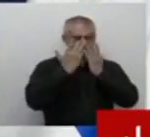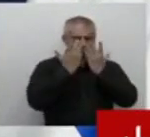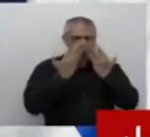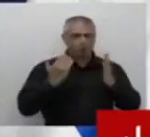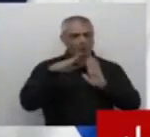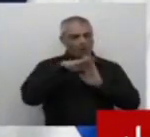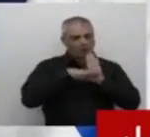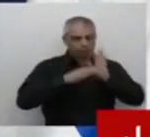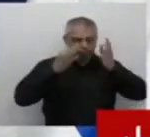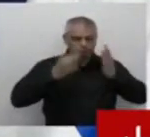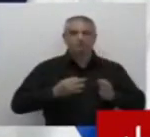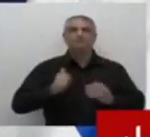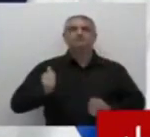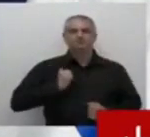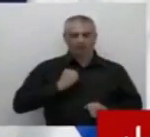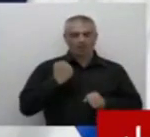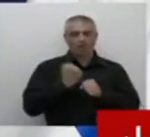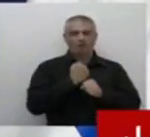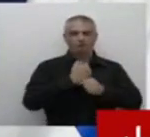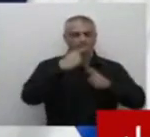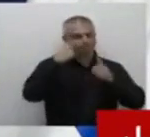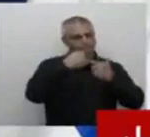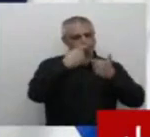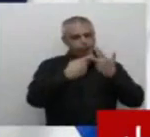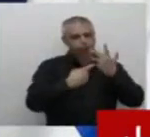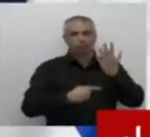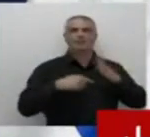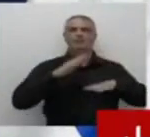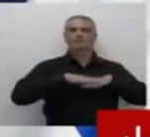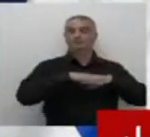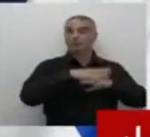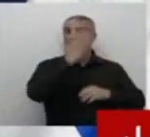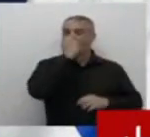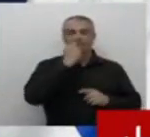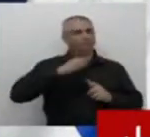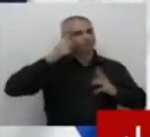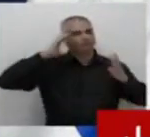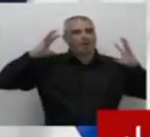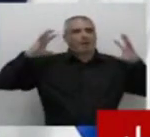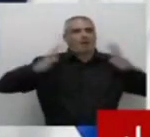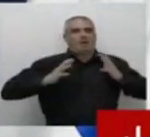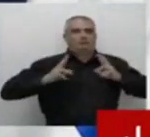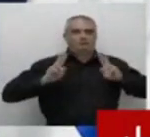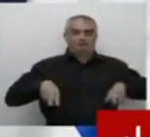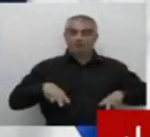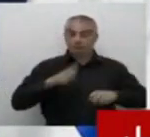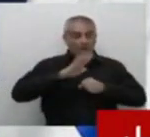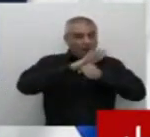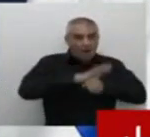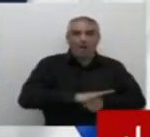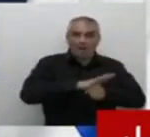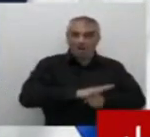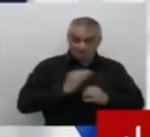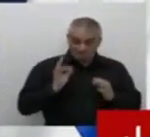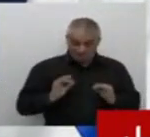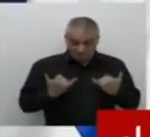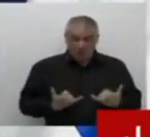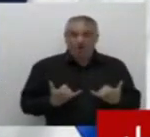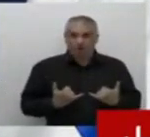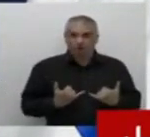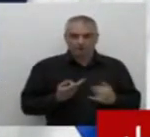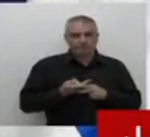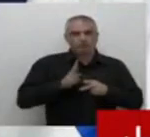والممات محدده والجيش يقوم بها جميعا حماس تحت ضغط